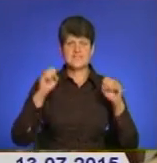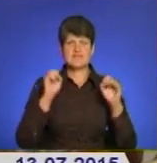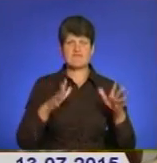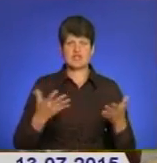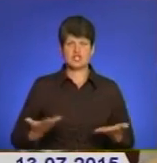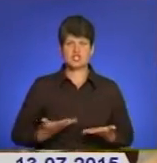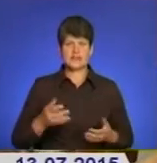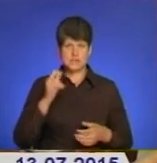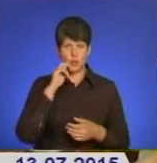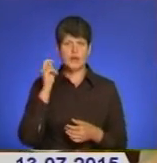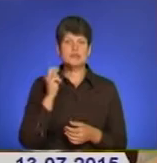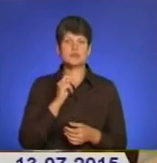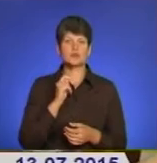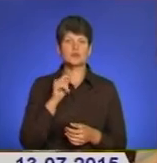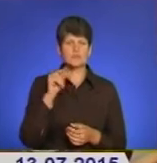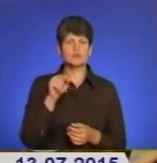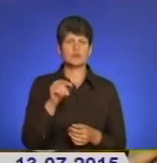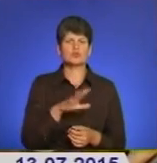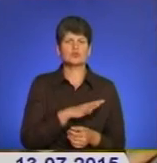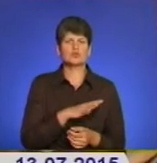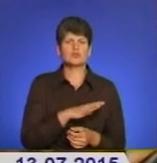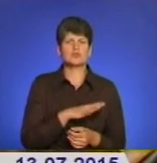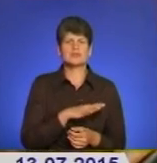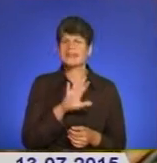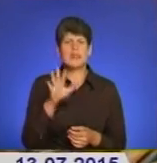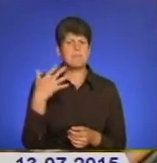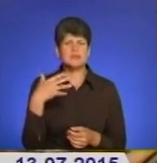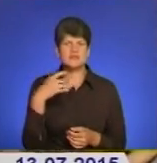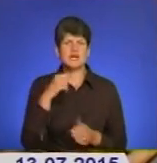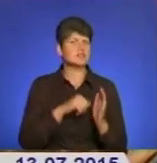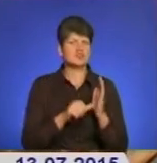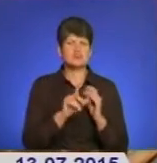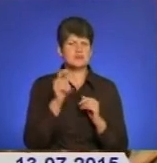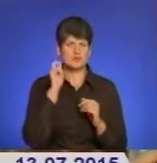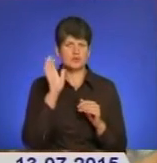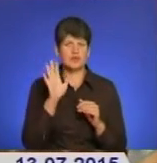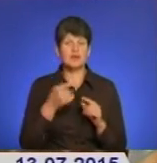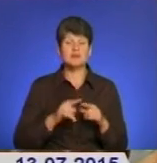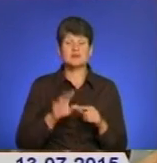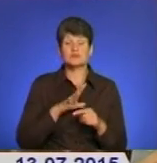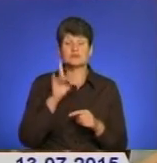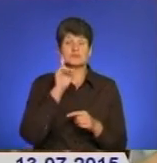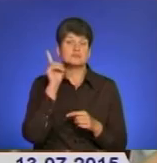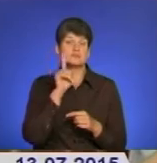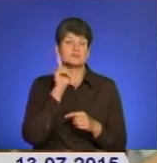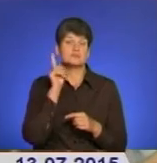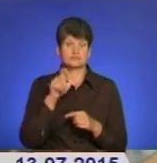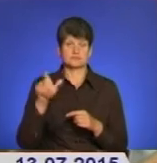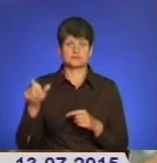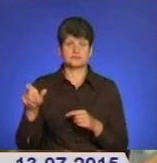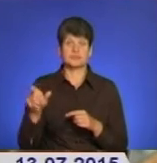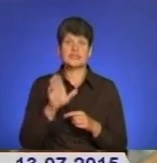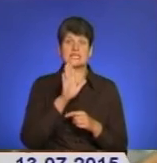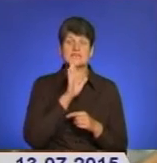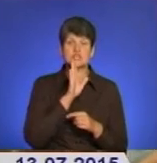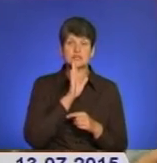Україну. Їм тоді було не 50, не 60, а це були зовсім юні юнаки і